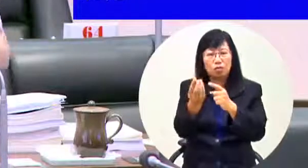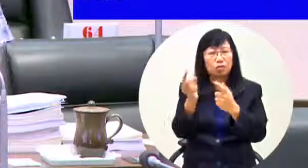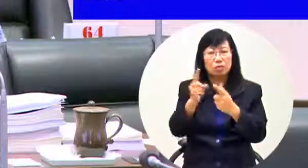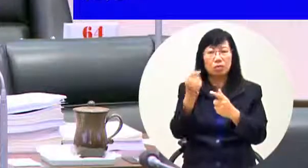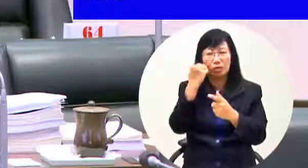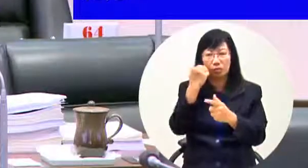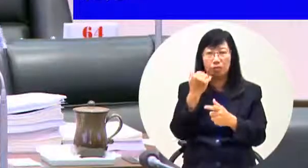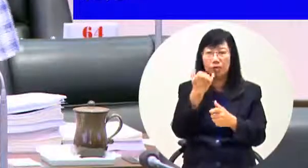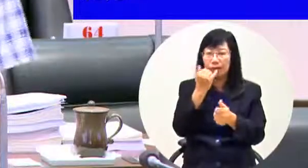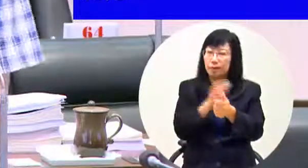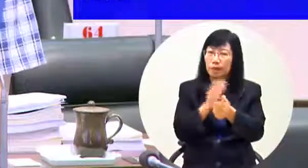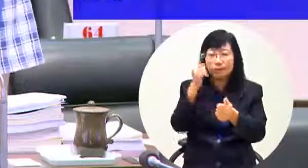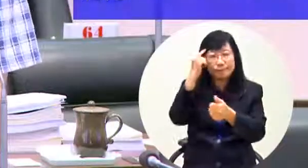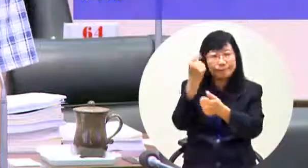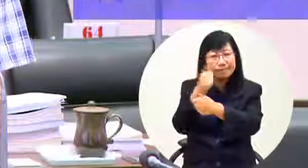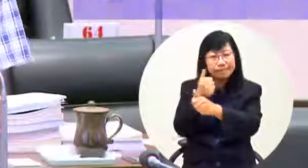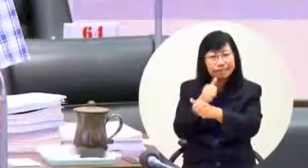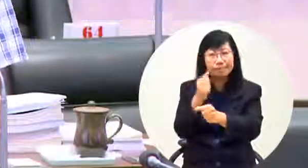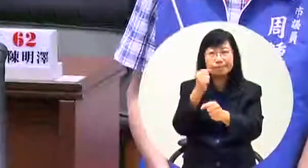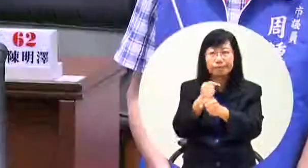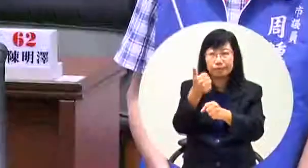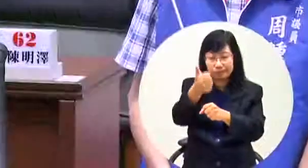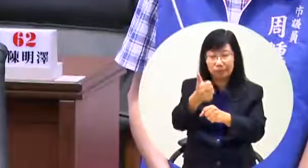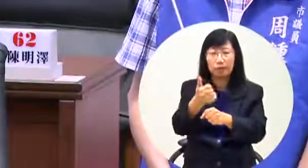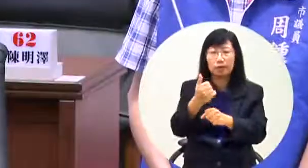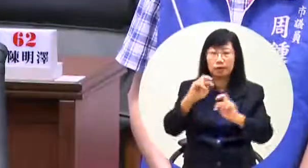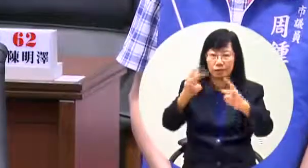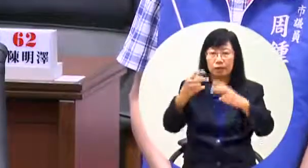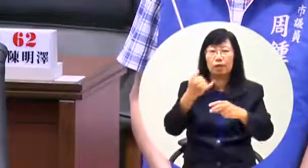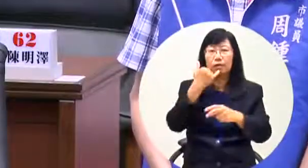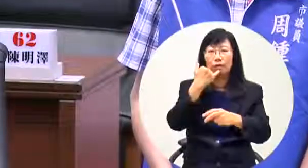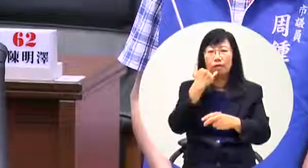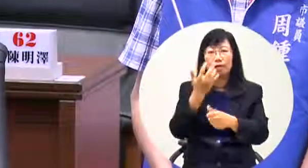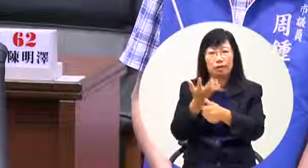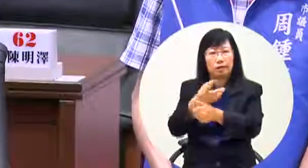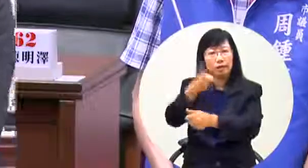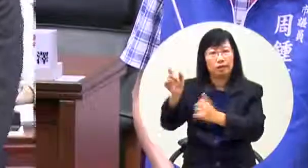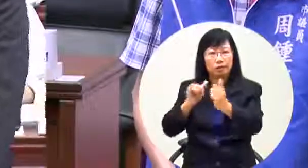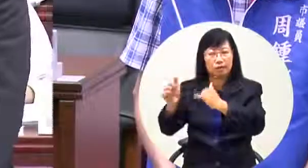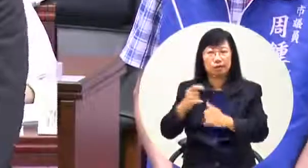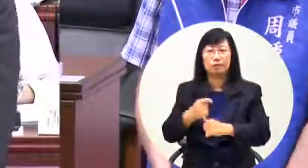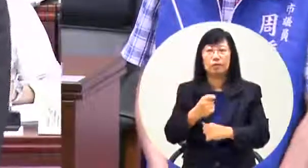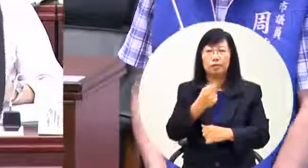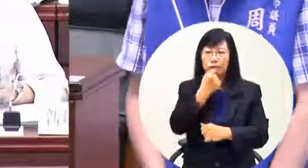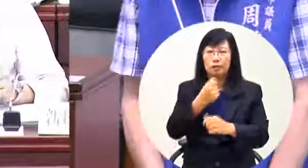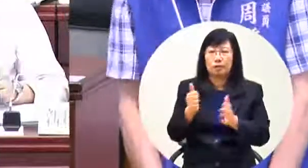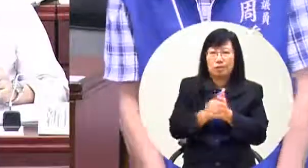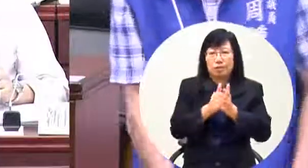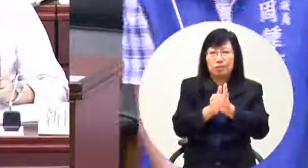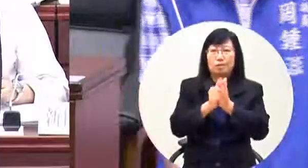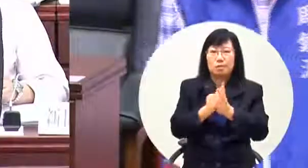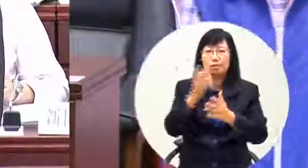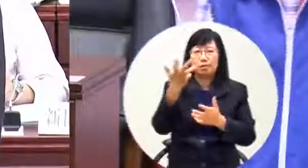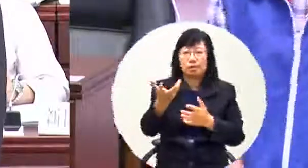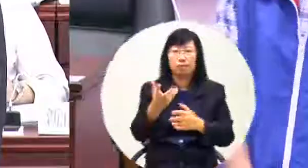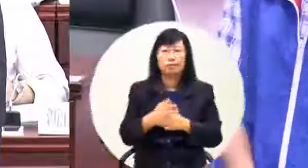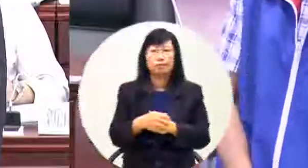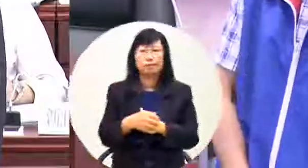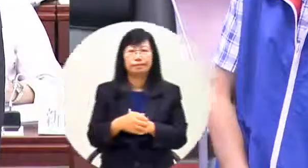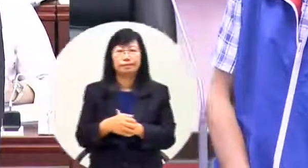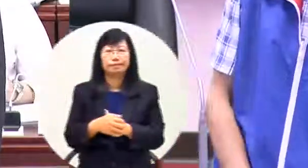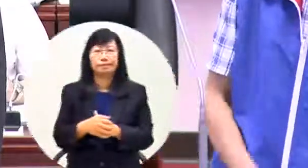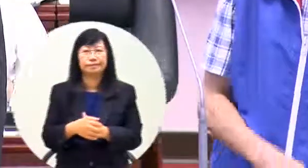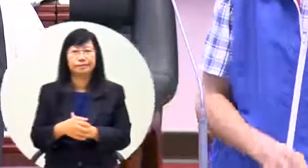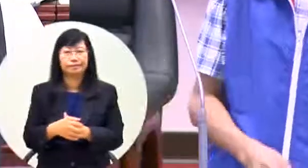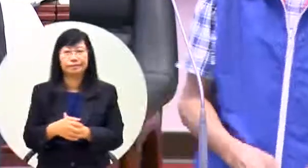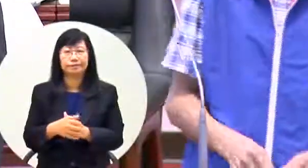长简单回应一下。 请市长回答。 好，谢谢议长，谢谢周议员，那